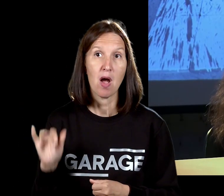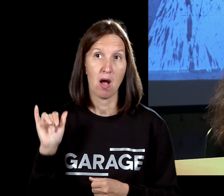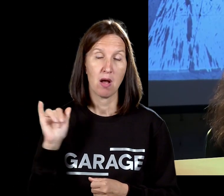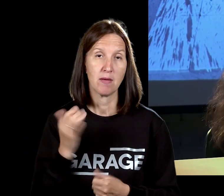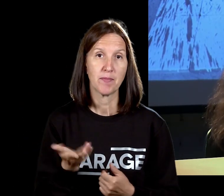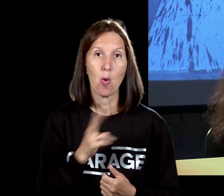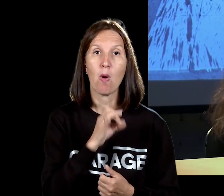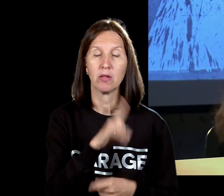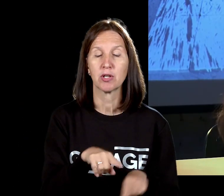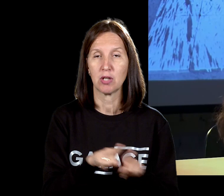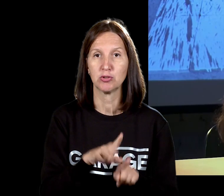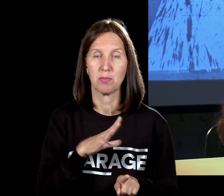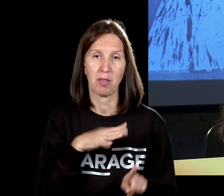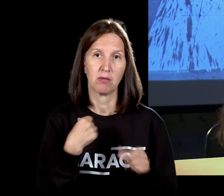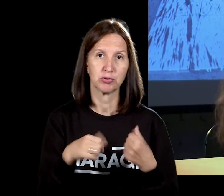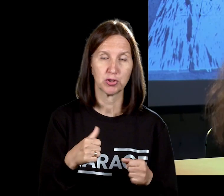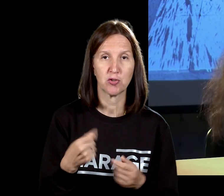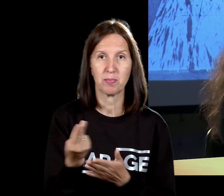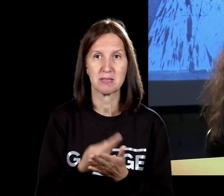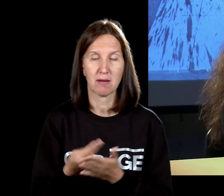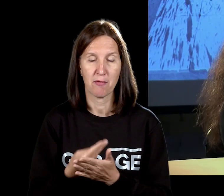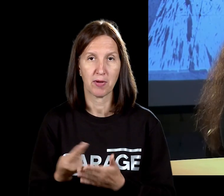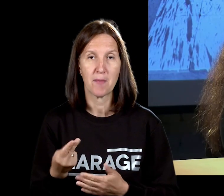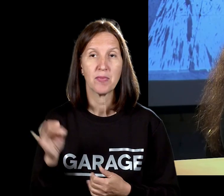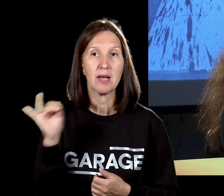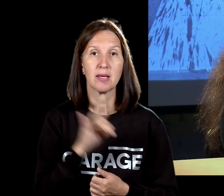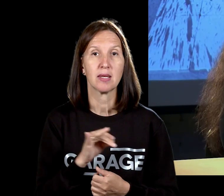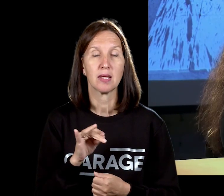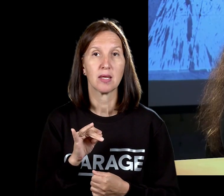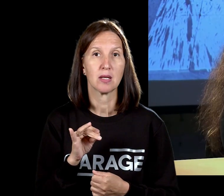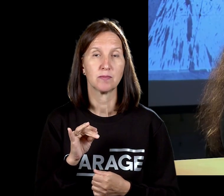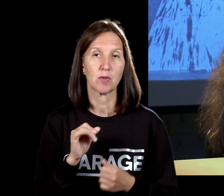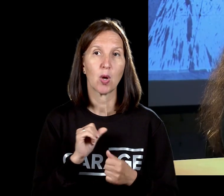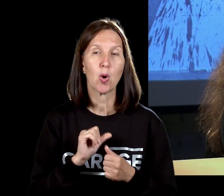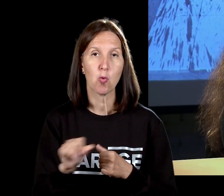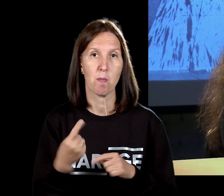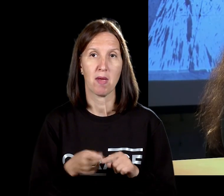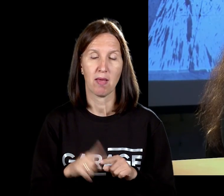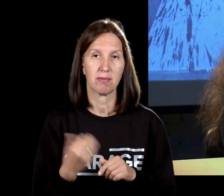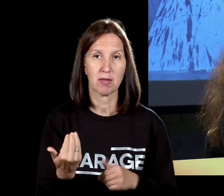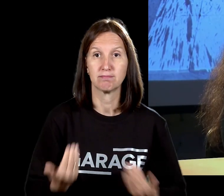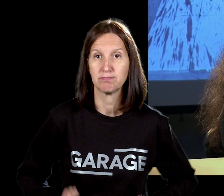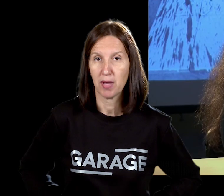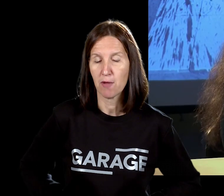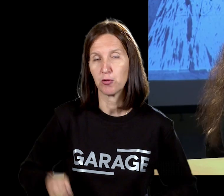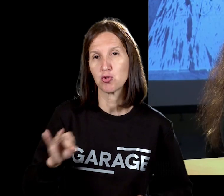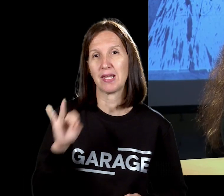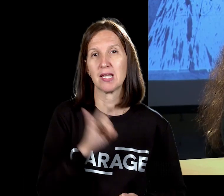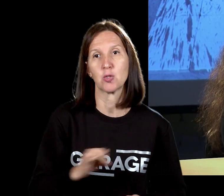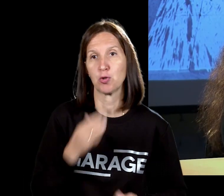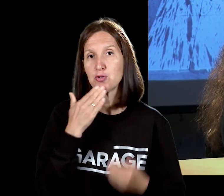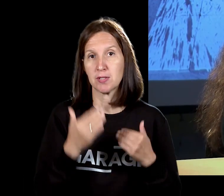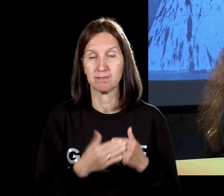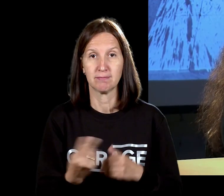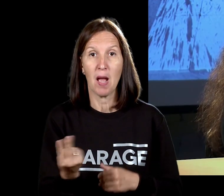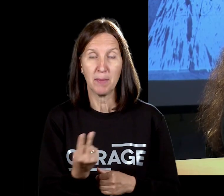живопись, о которых мы тоже сегодня будем говорить. А, ну, помимо, собственно говоря, вот этой биографической и исторической близости, можно